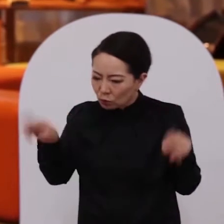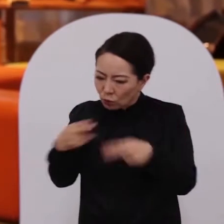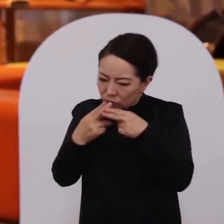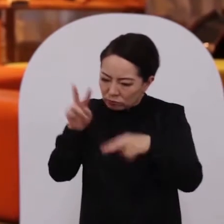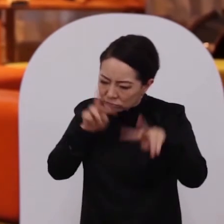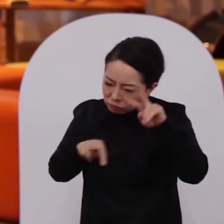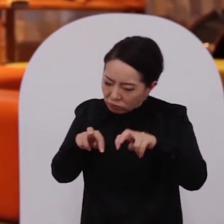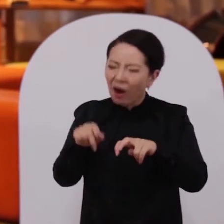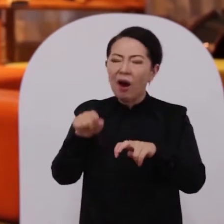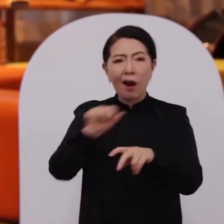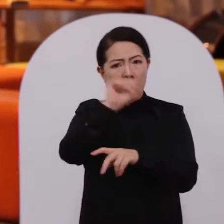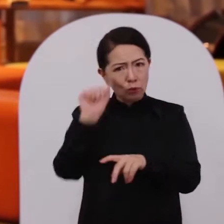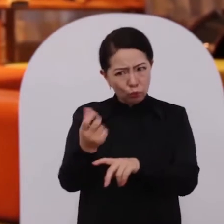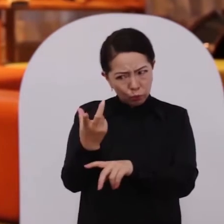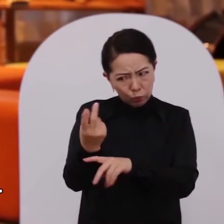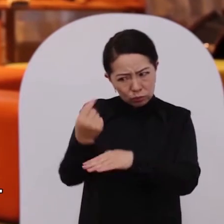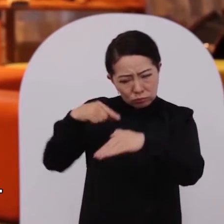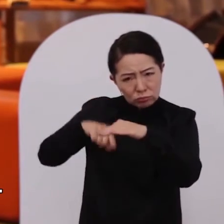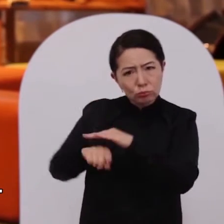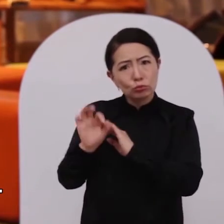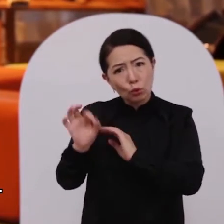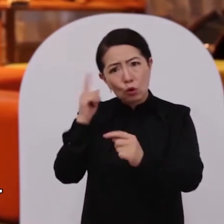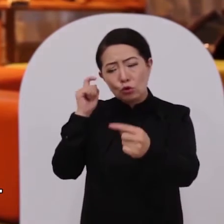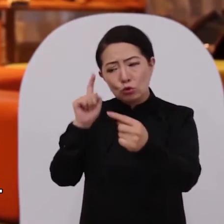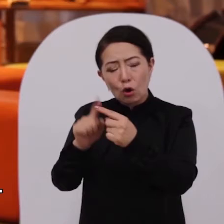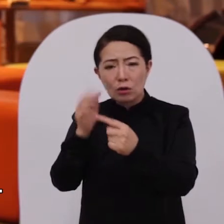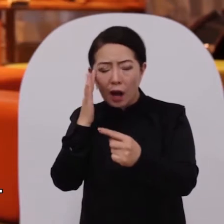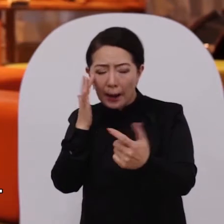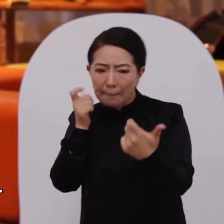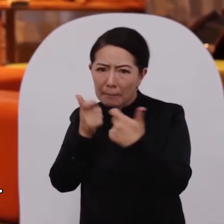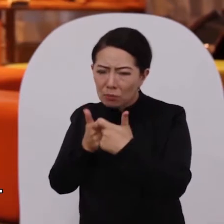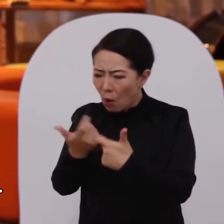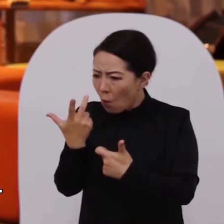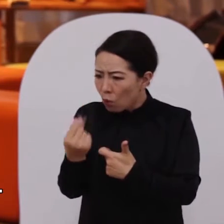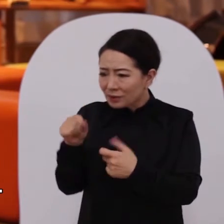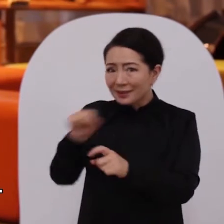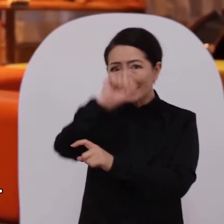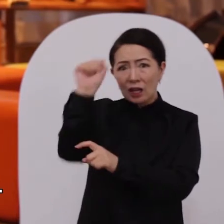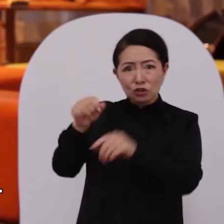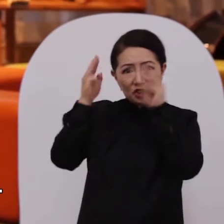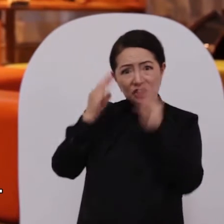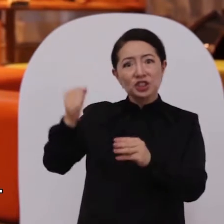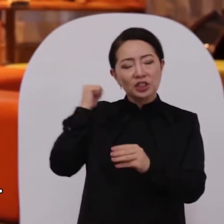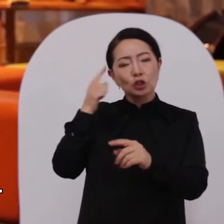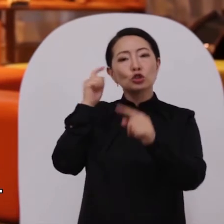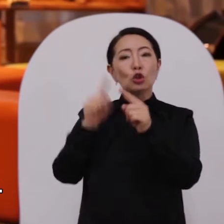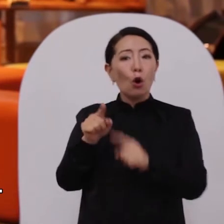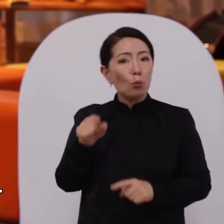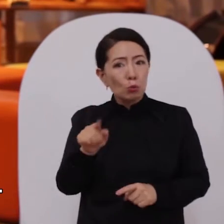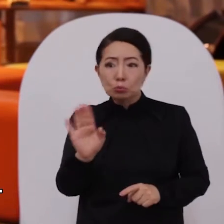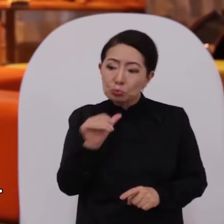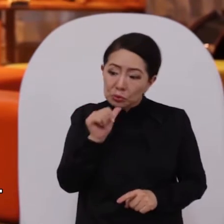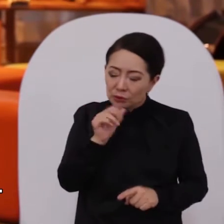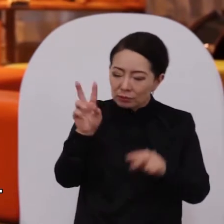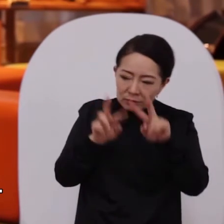хийж яг үнэхээр энэ асуудал мөн үү, энэний асуудлыг тэр зорилт арга хэмжээнүүд нь үнэхэрийн тэр асуудлаа шийдэхээр зорилт арга хэмжээ мөн